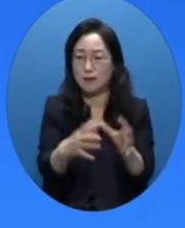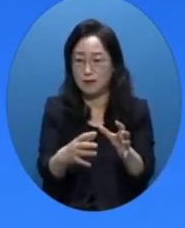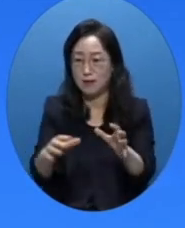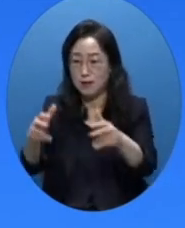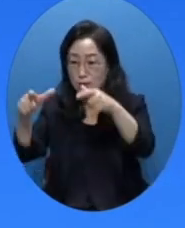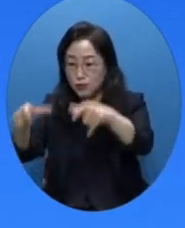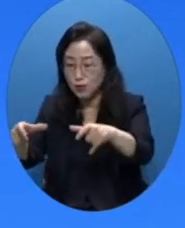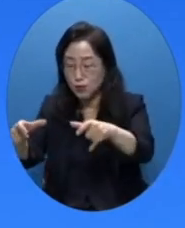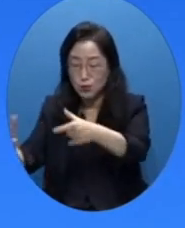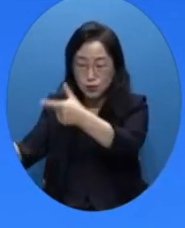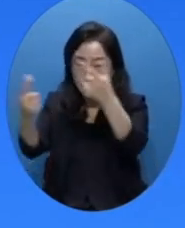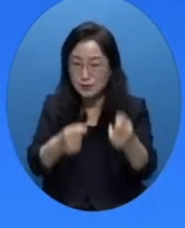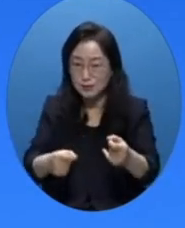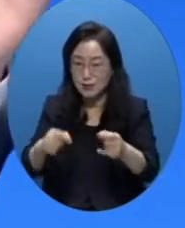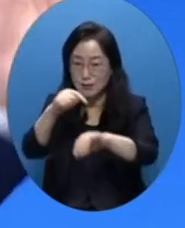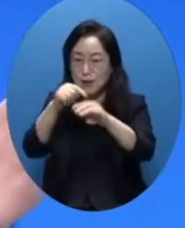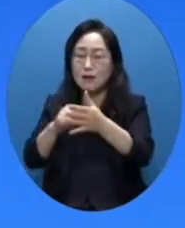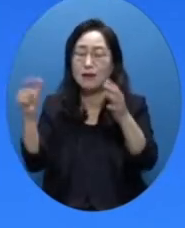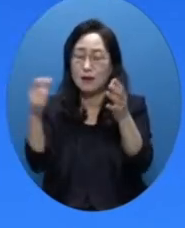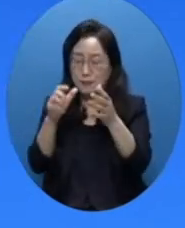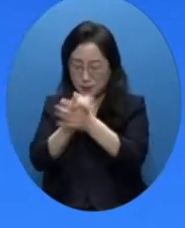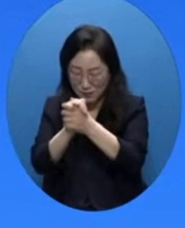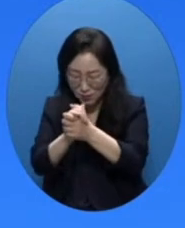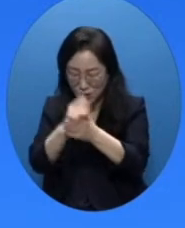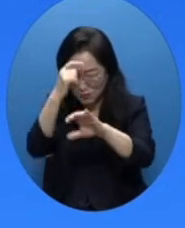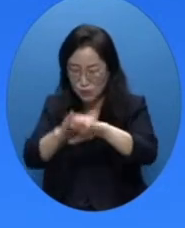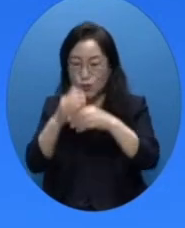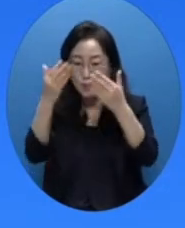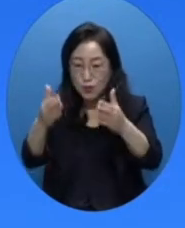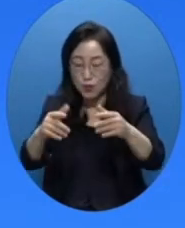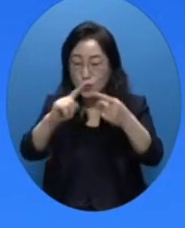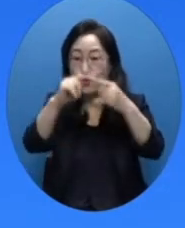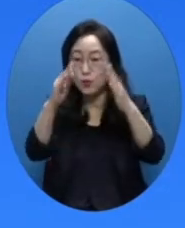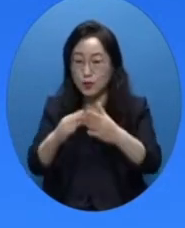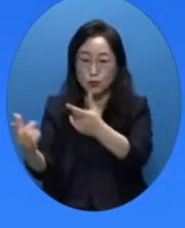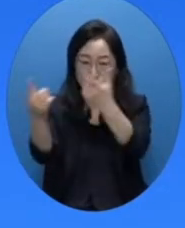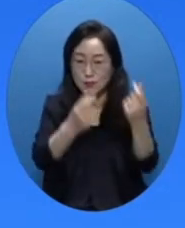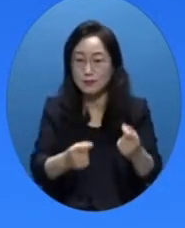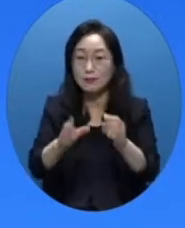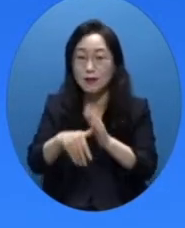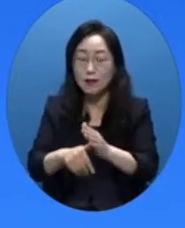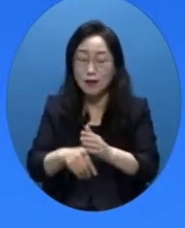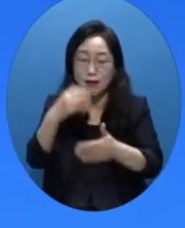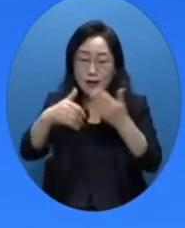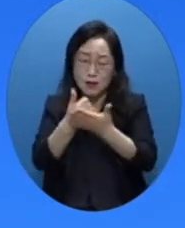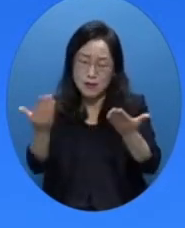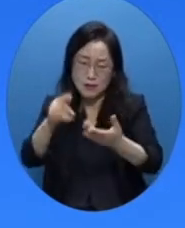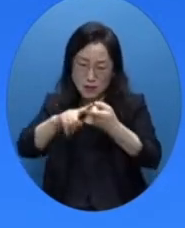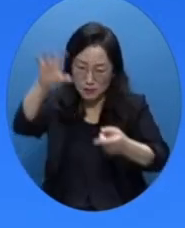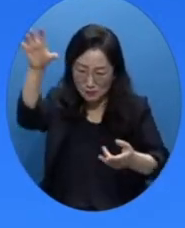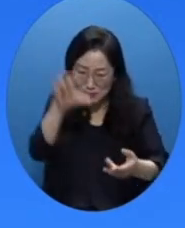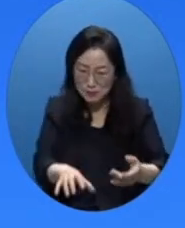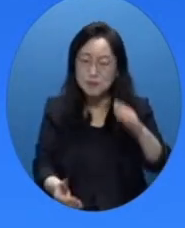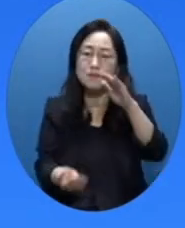기도 공동체의 구역이 되고 온 교회가 기도의 공동체가 될 때 위대한 하나님의 역사를 이루게 될 줄로